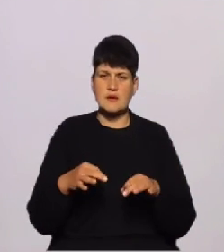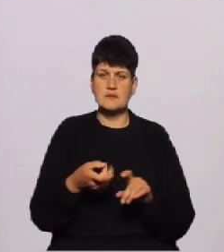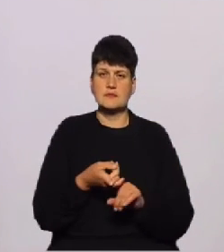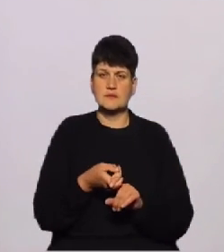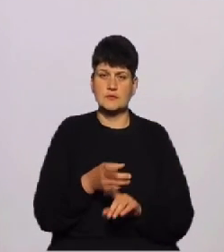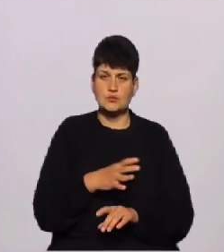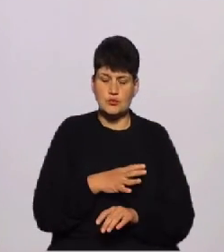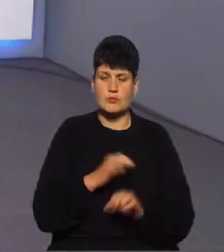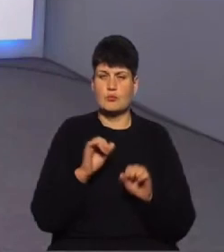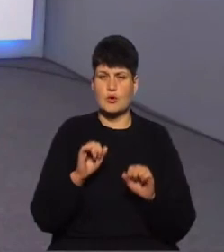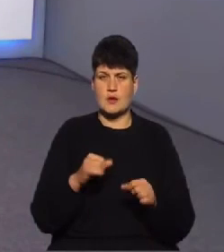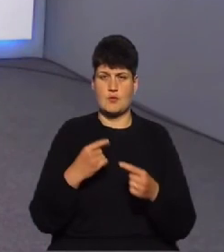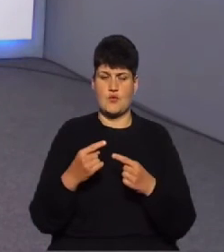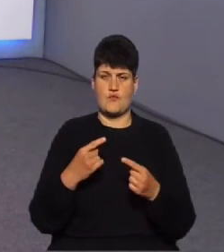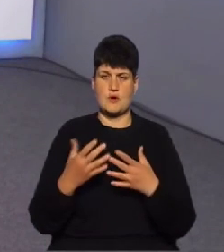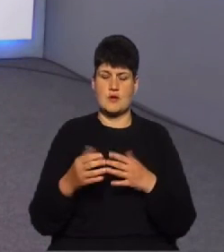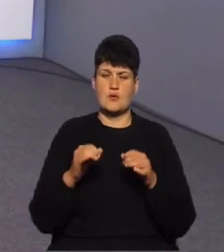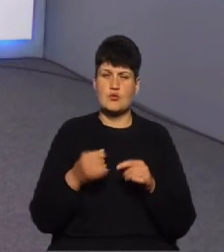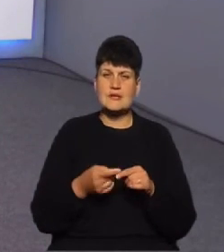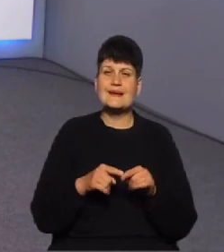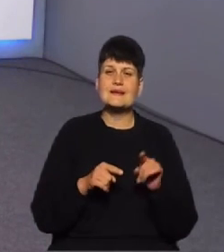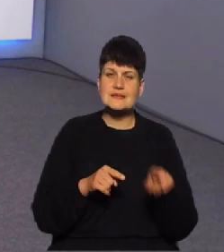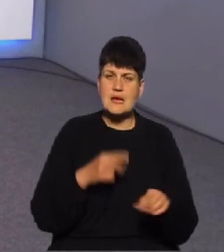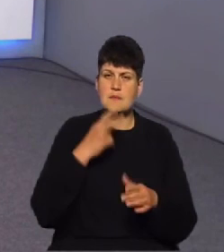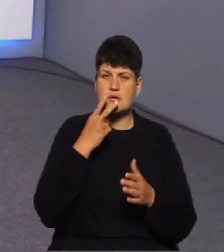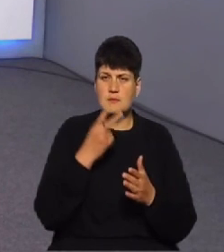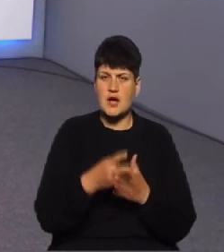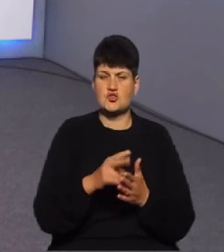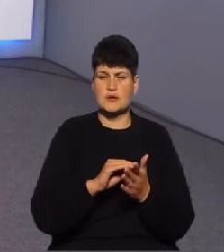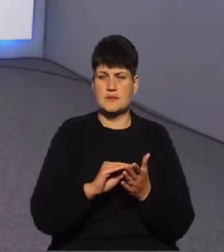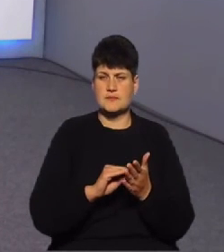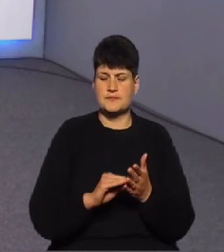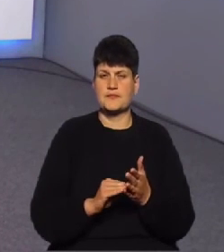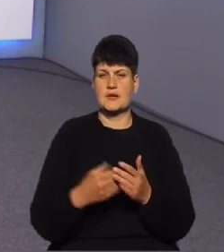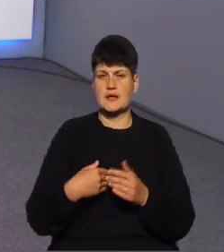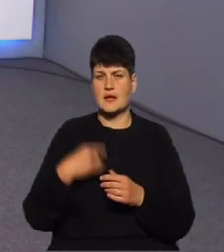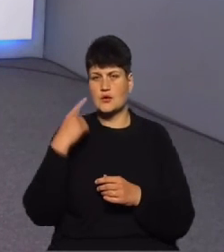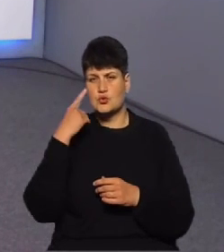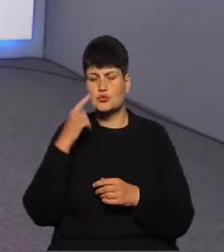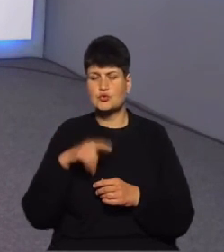говорити, тобто можна було б якось і це передбачити, прописати, і я думаю, що в будь-якому випадку люди